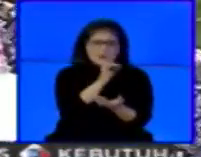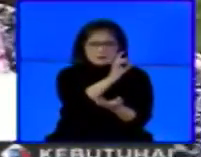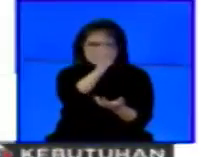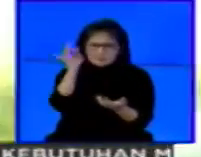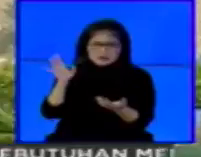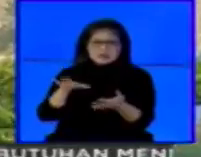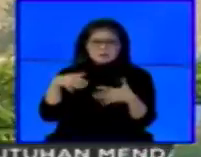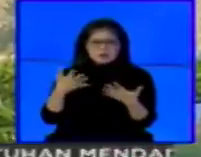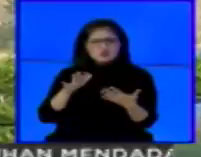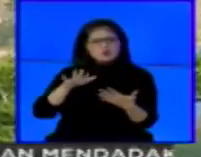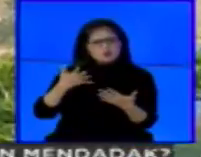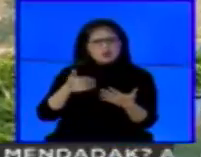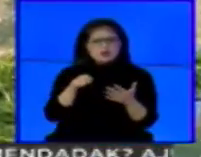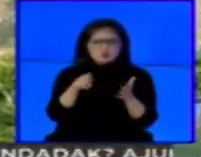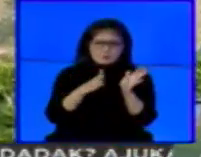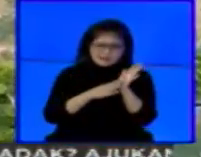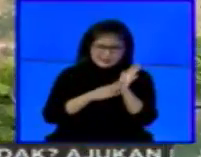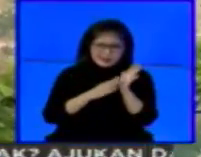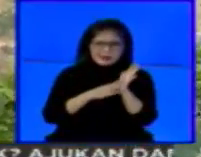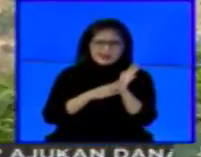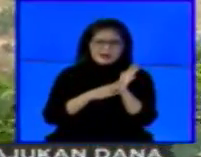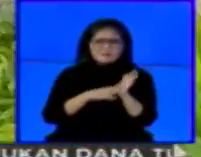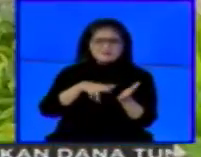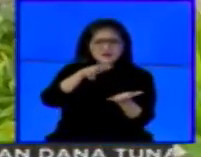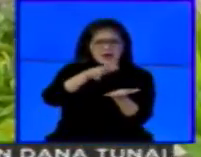menjadi konflik. Sementara itu dalam dokumen AMDAL,